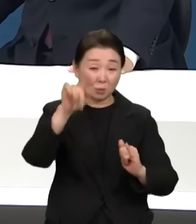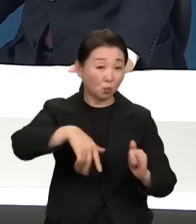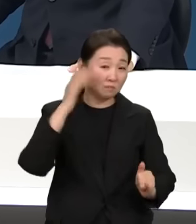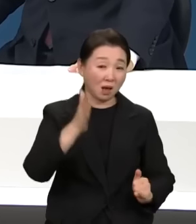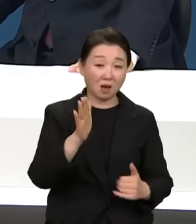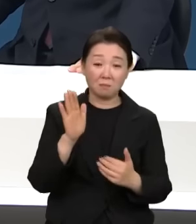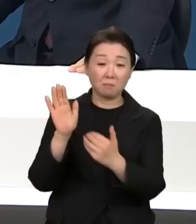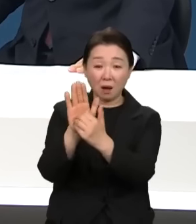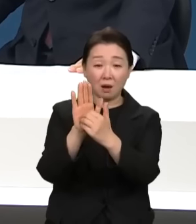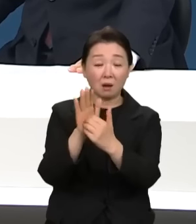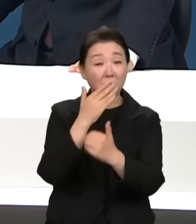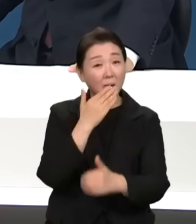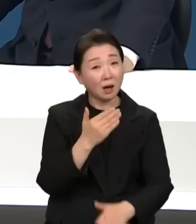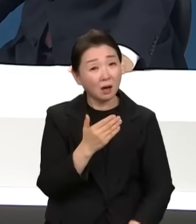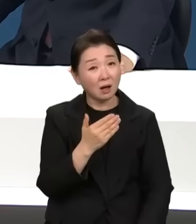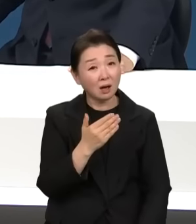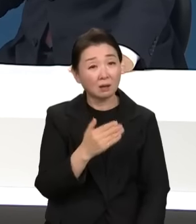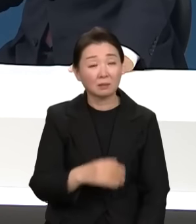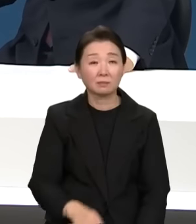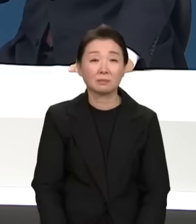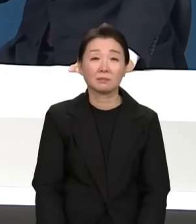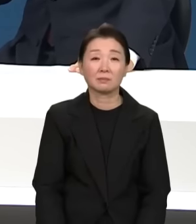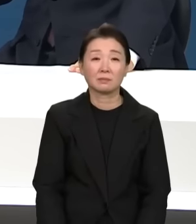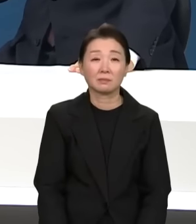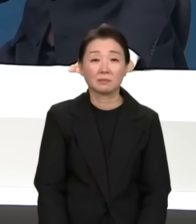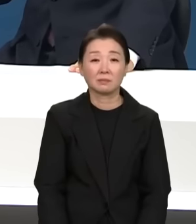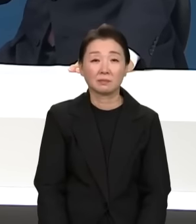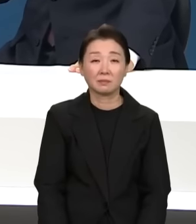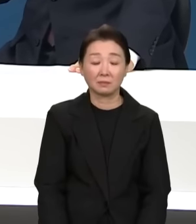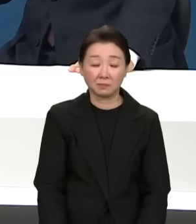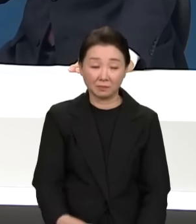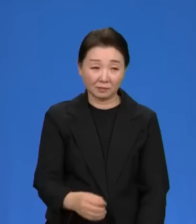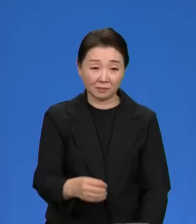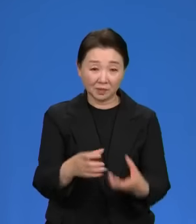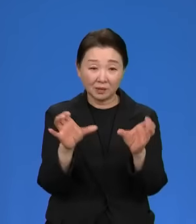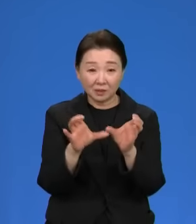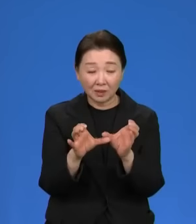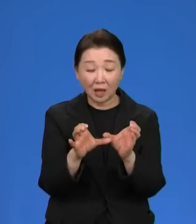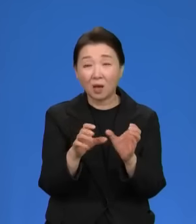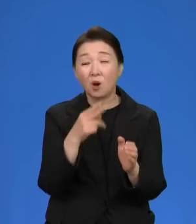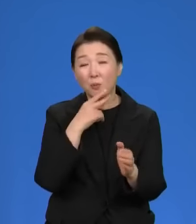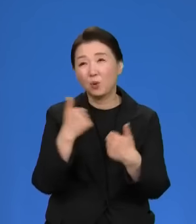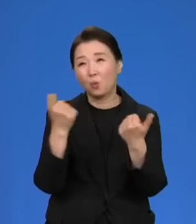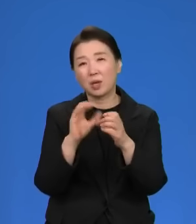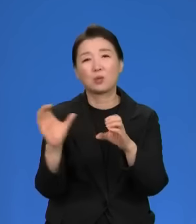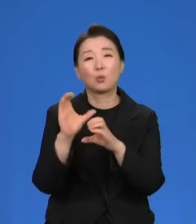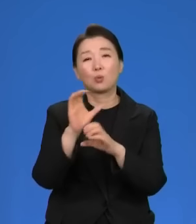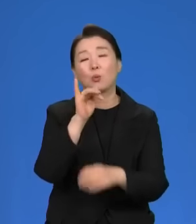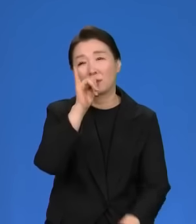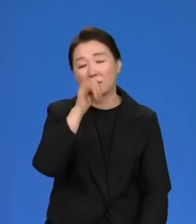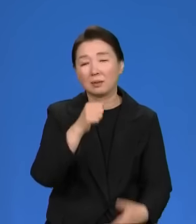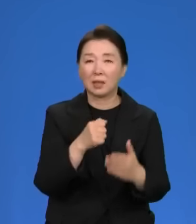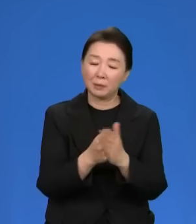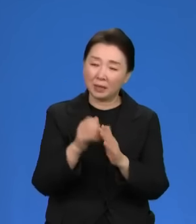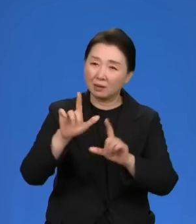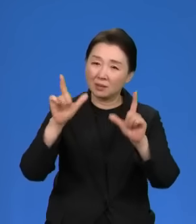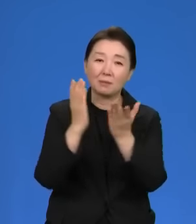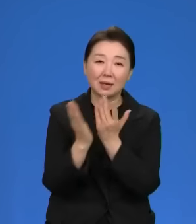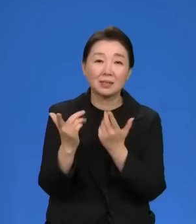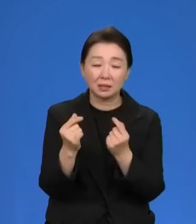마 이렇게 할 수 있습니까? 그렇죠. 그러면 이제 당직자들이 없으면 회의를 또 한 번 할 수도 있고 여러 가지로 네. 현실성이 떨어진다는 얘기가 있는데 보기에도 안